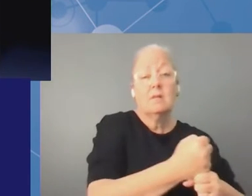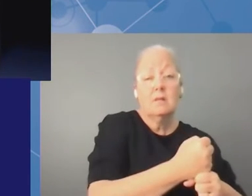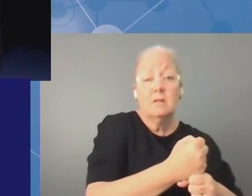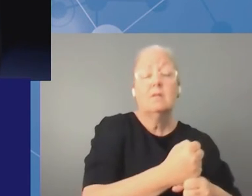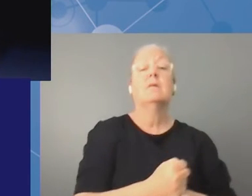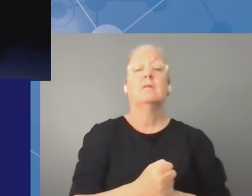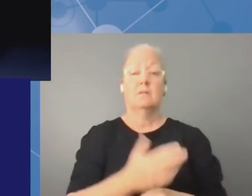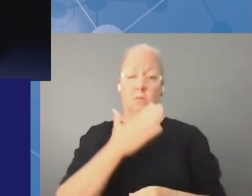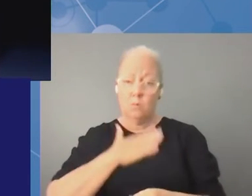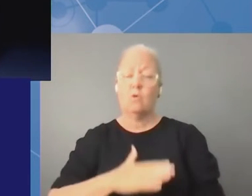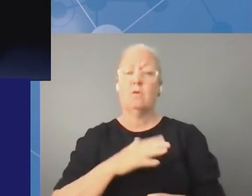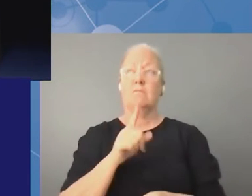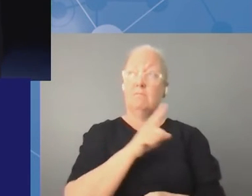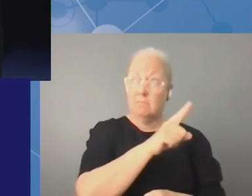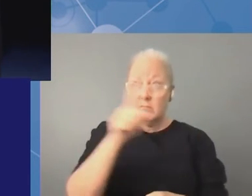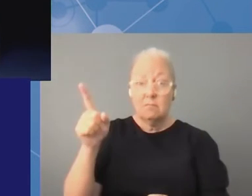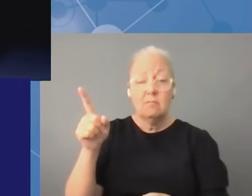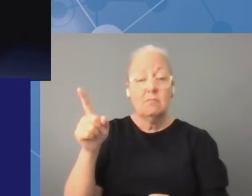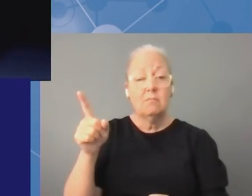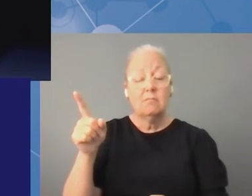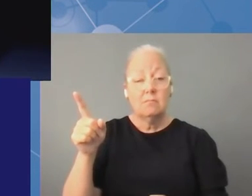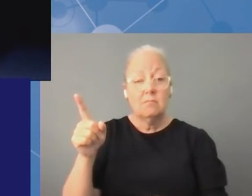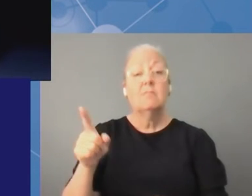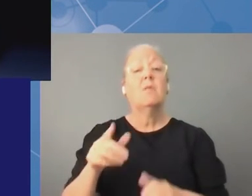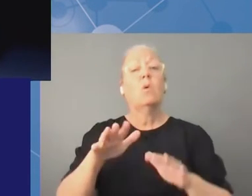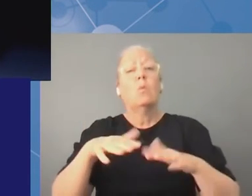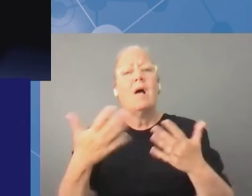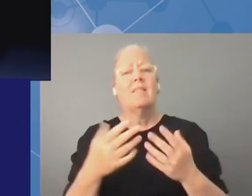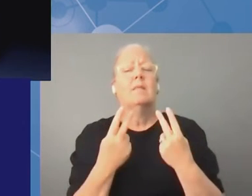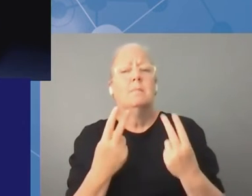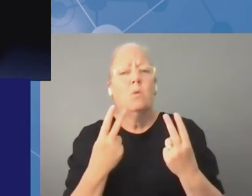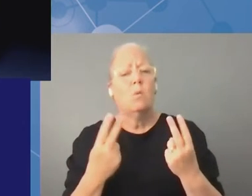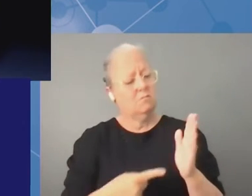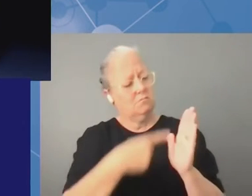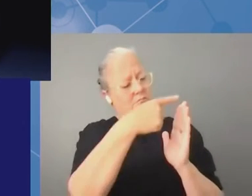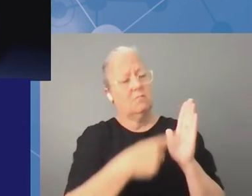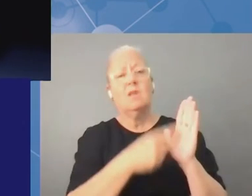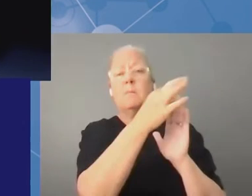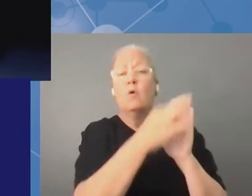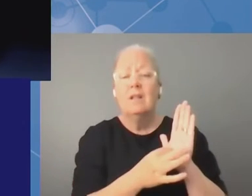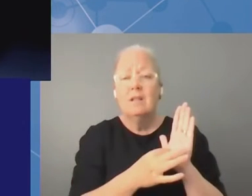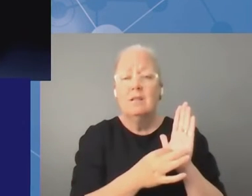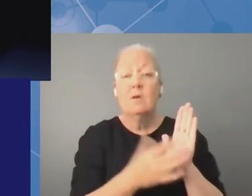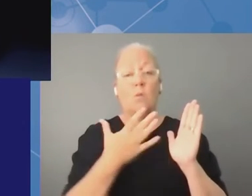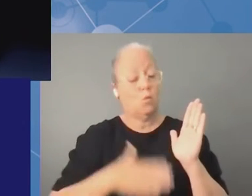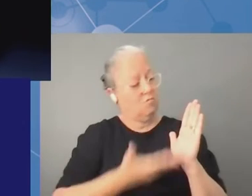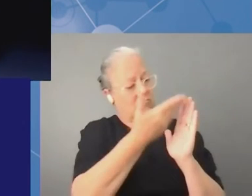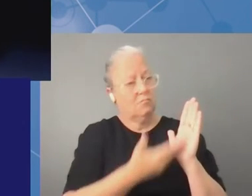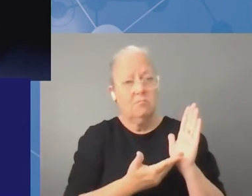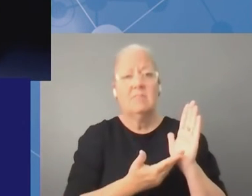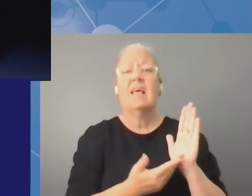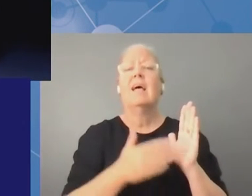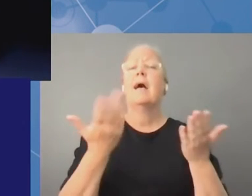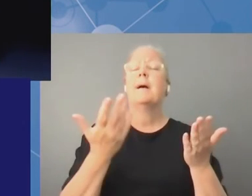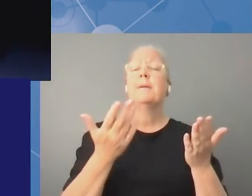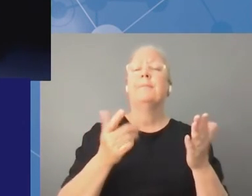интернете, так, чтобы интернет стал фактическим инструментом развития. Так что эти прекрасные рамки,